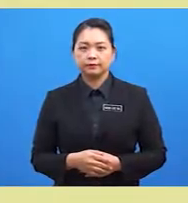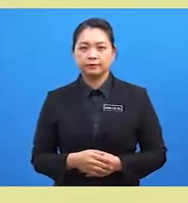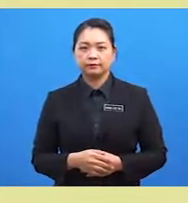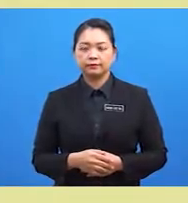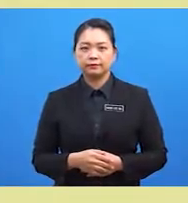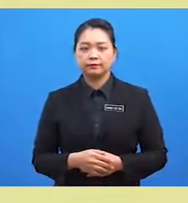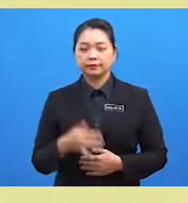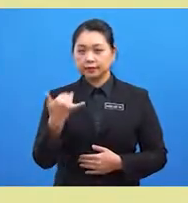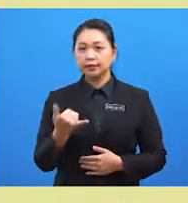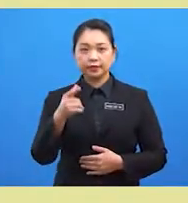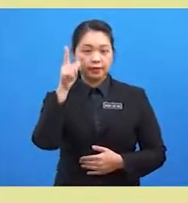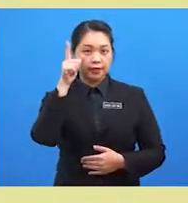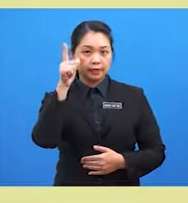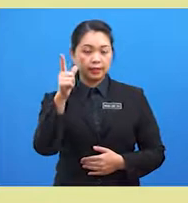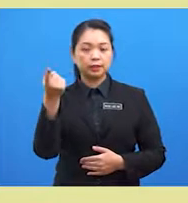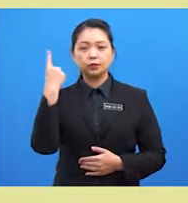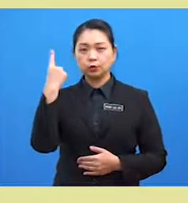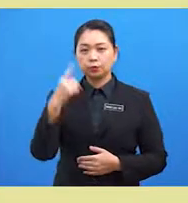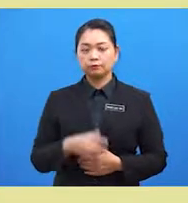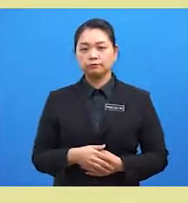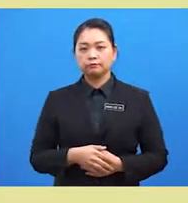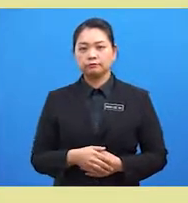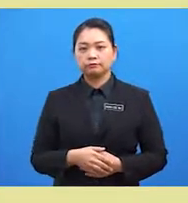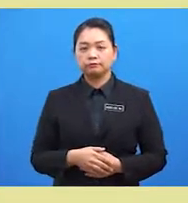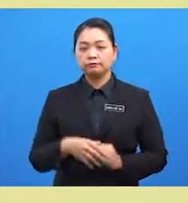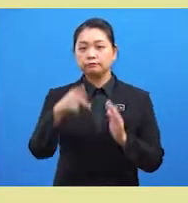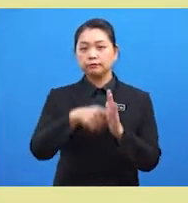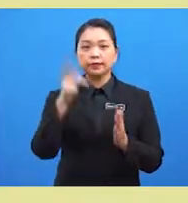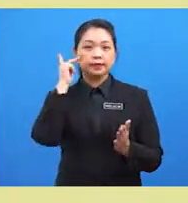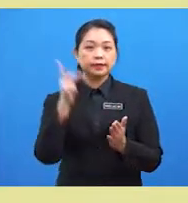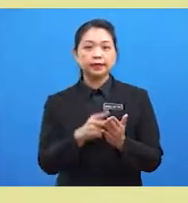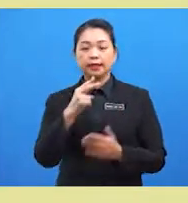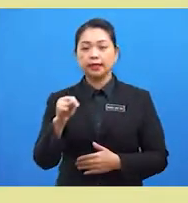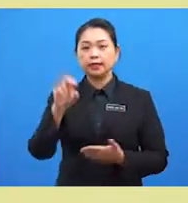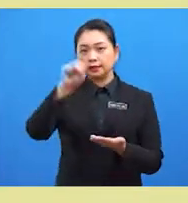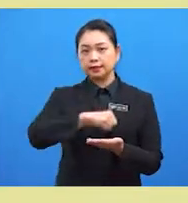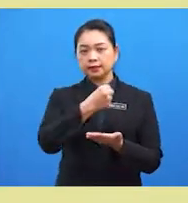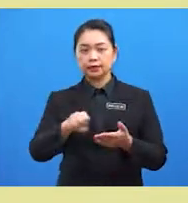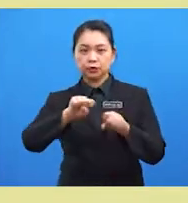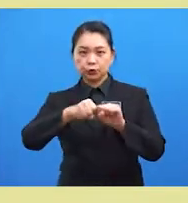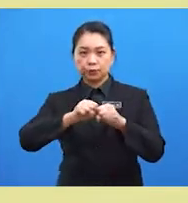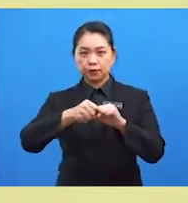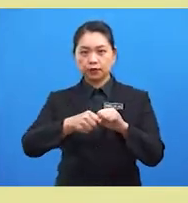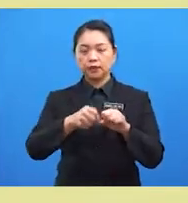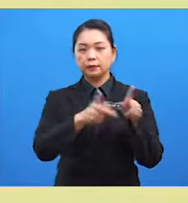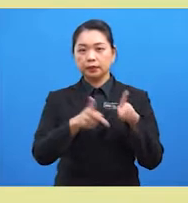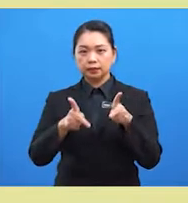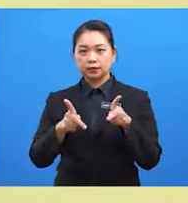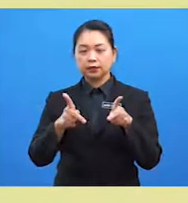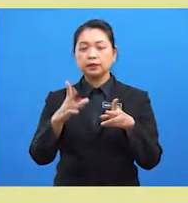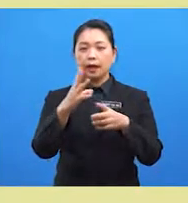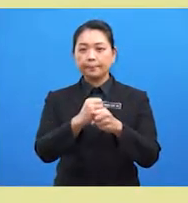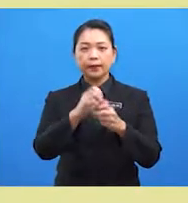mari kita lihat terlebih dahulu pengenalan tentang syair agar pelajar mendapat gambaran